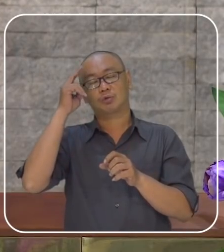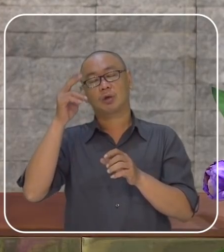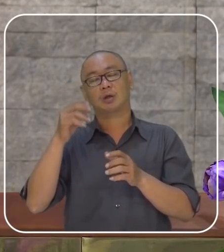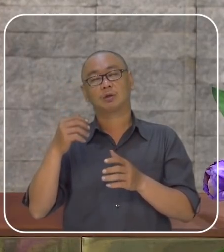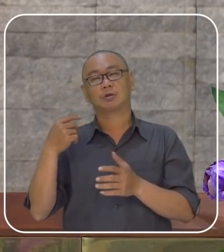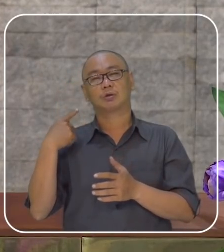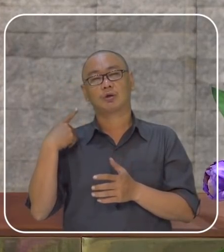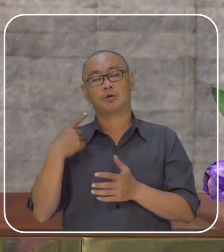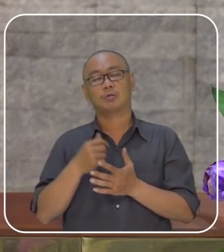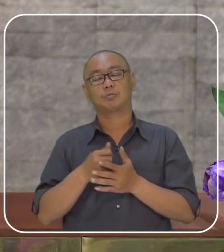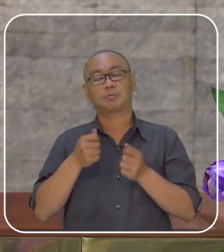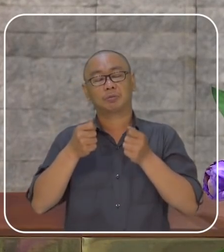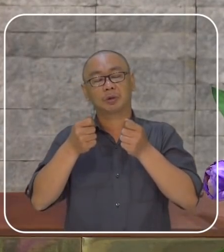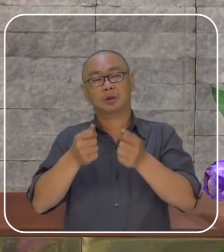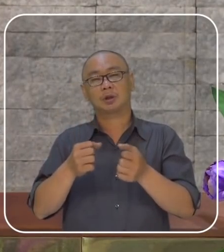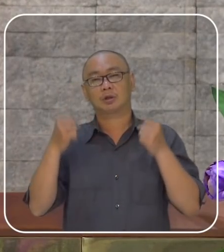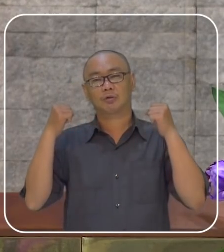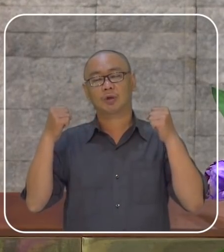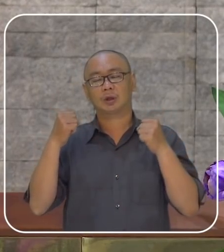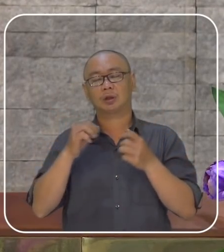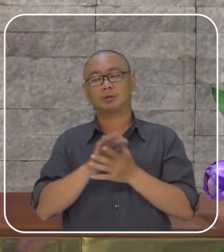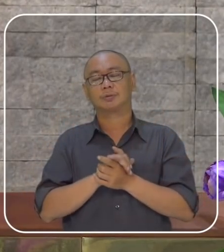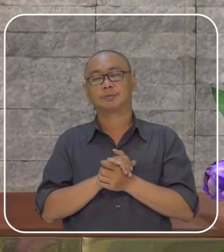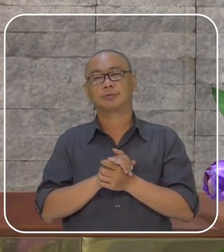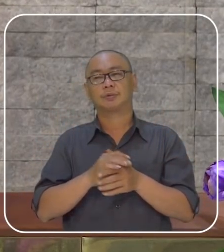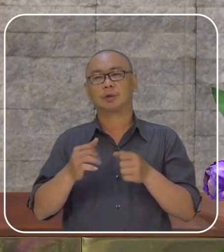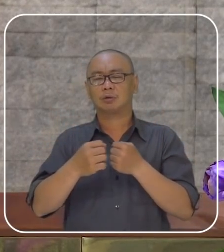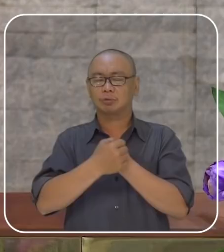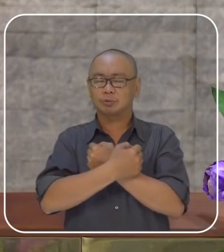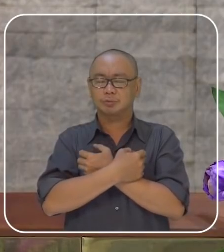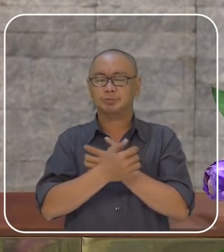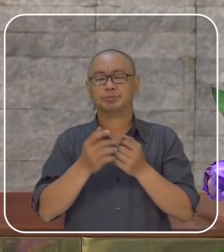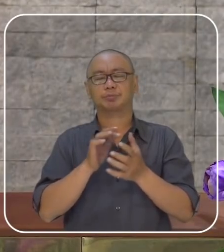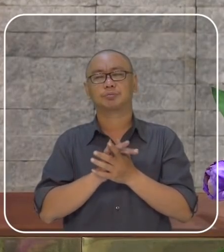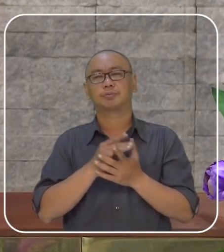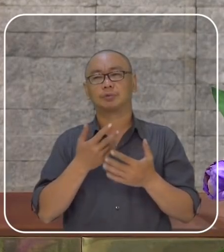tolonglah berikan kekuatan, kemampuan agar biarlah dengan